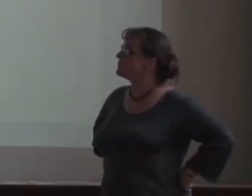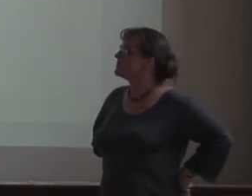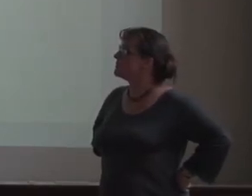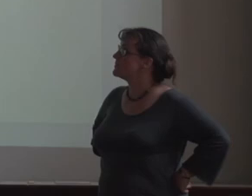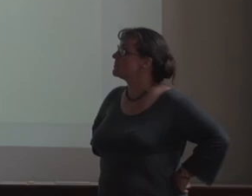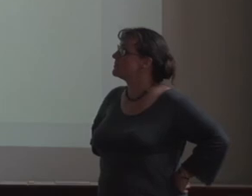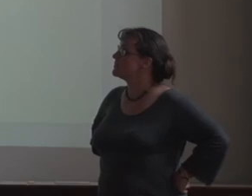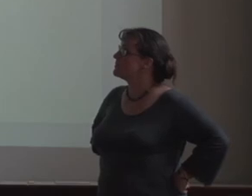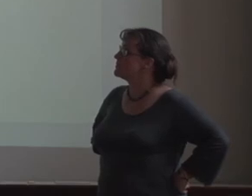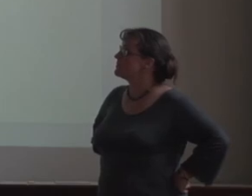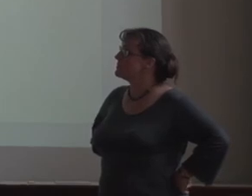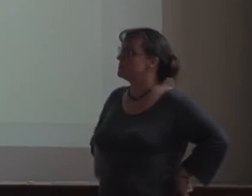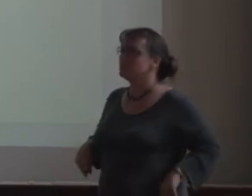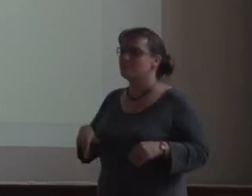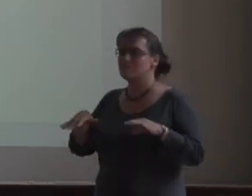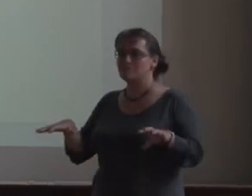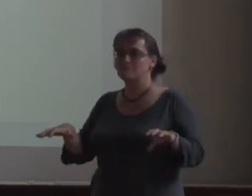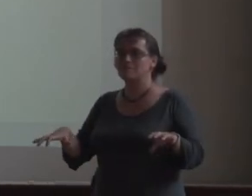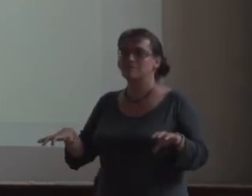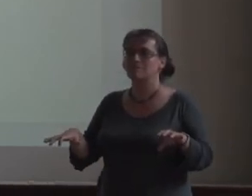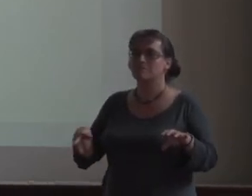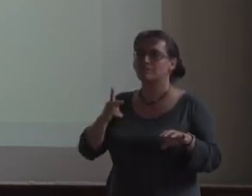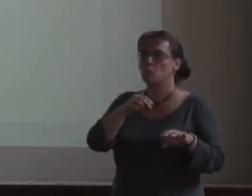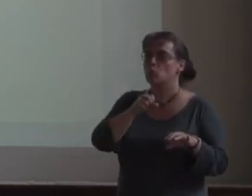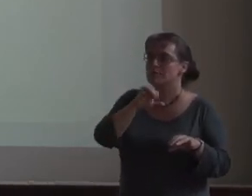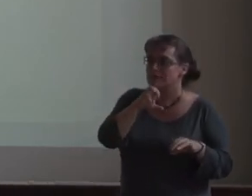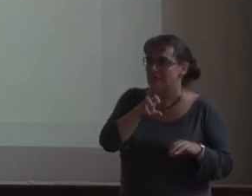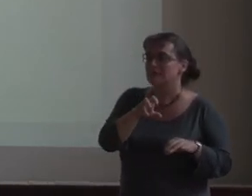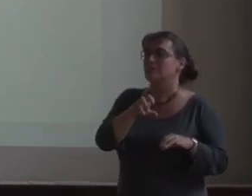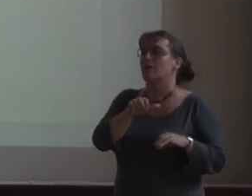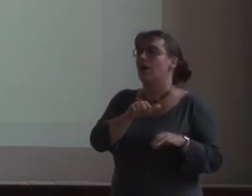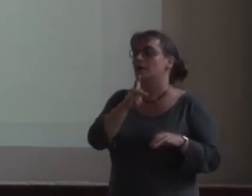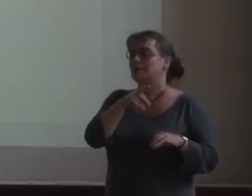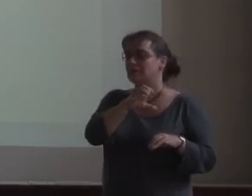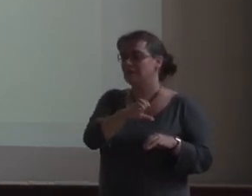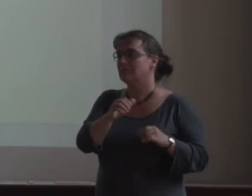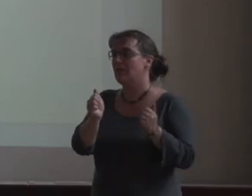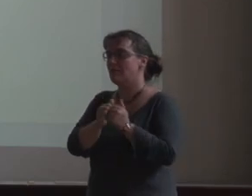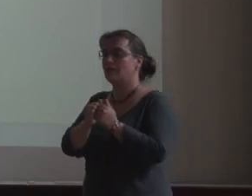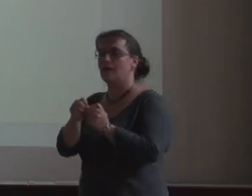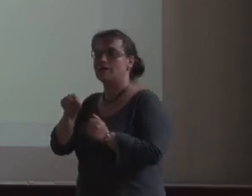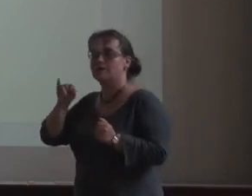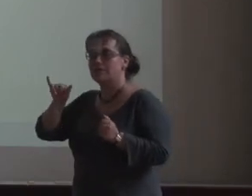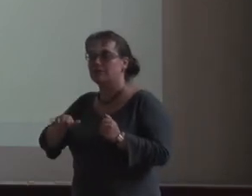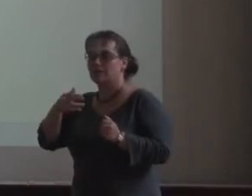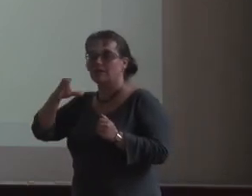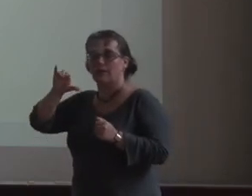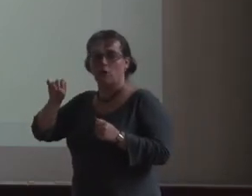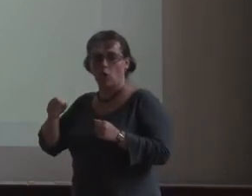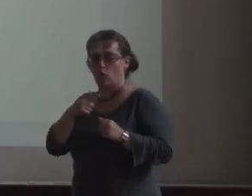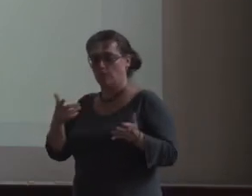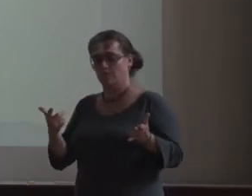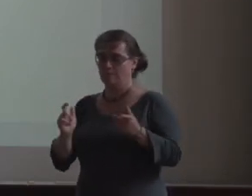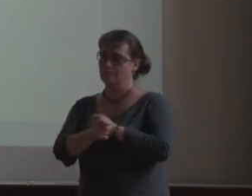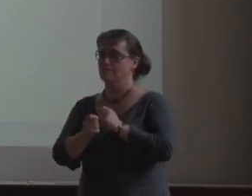comment faire cohabiter POSIX IPC et Async.io. Donc le principe,